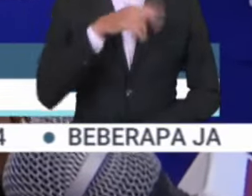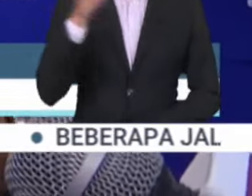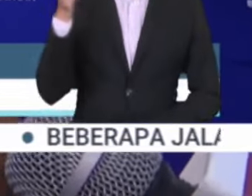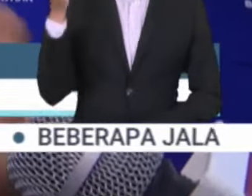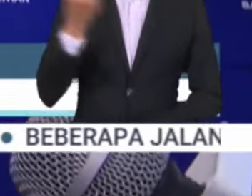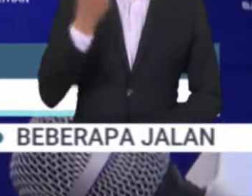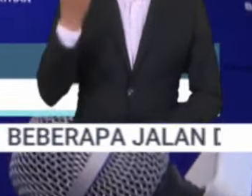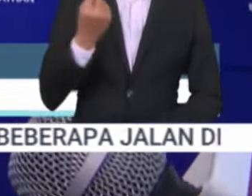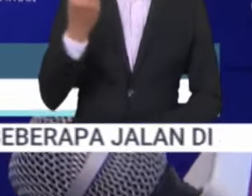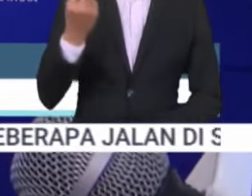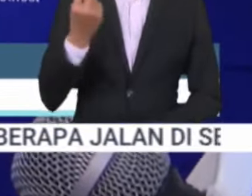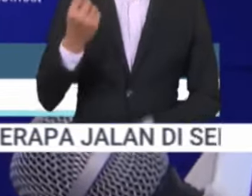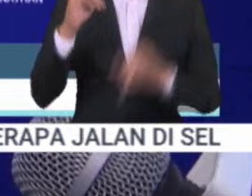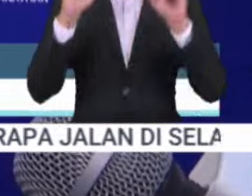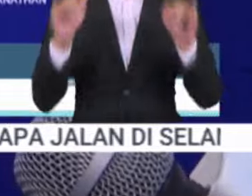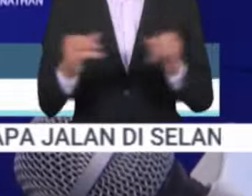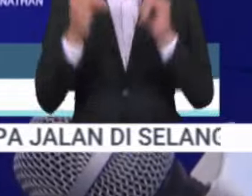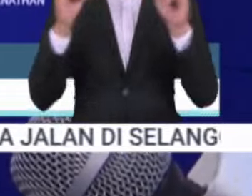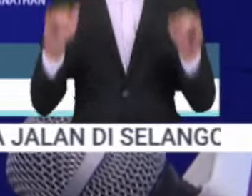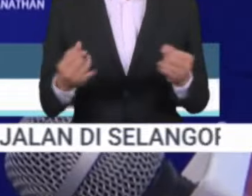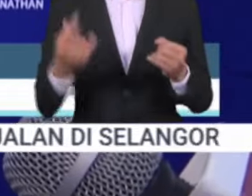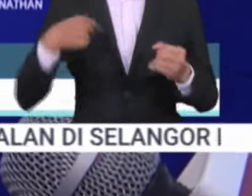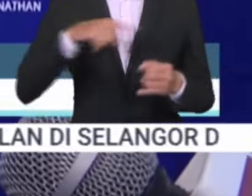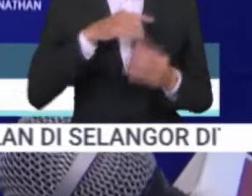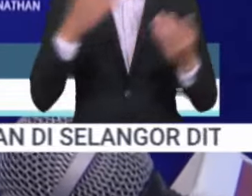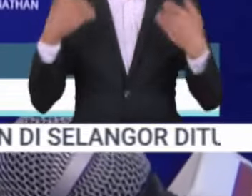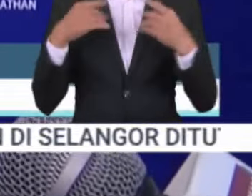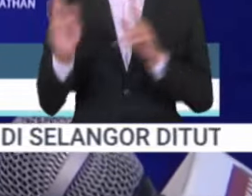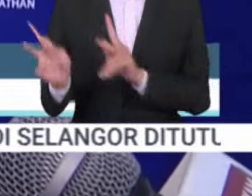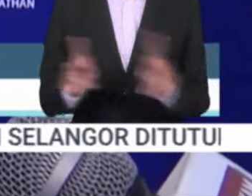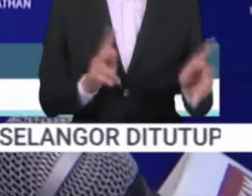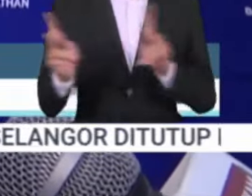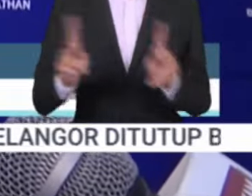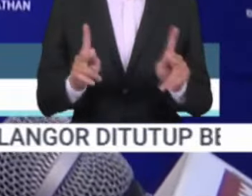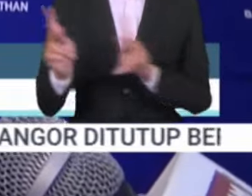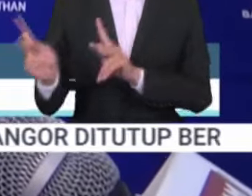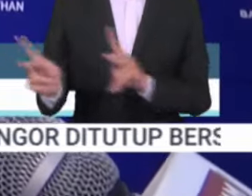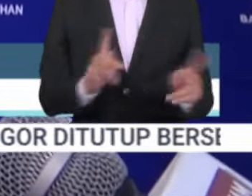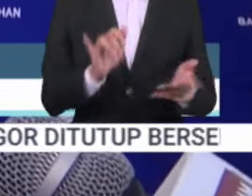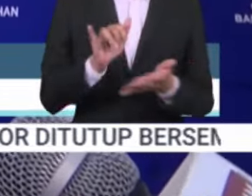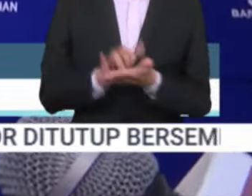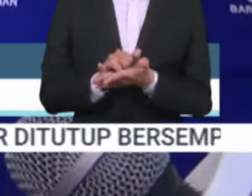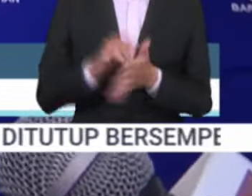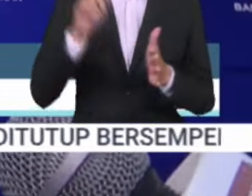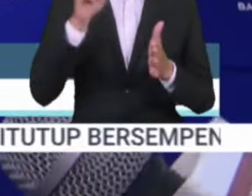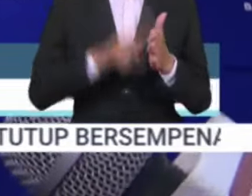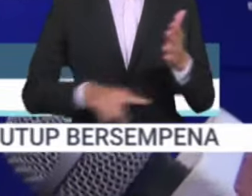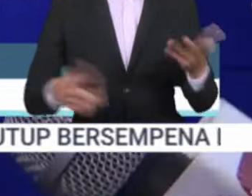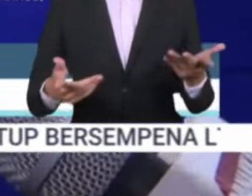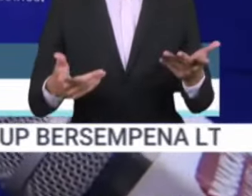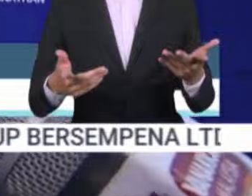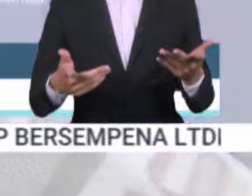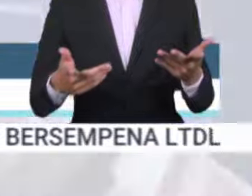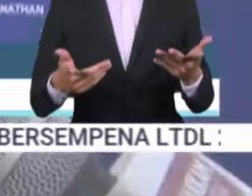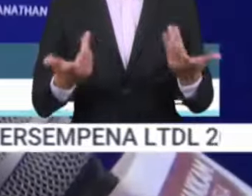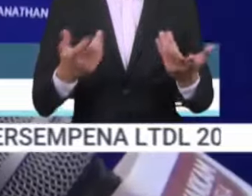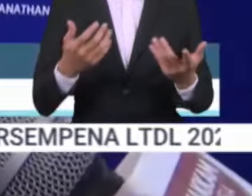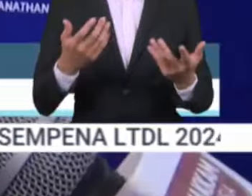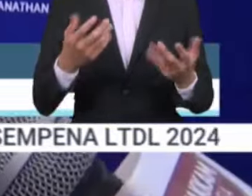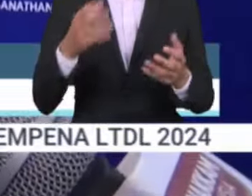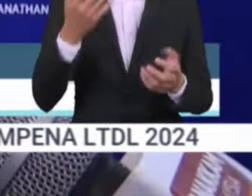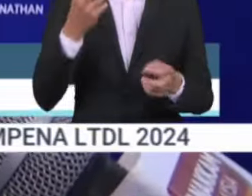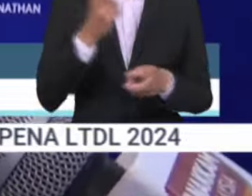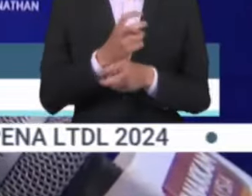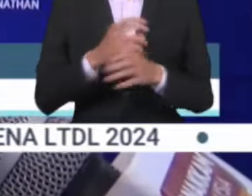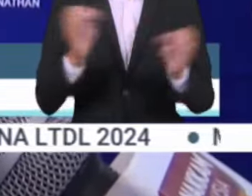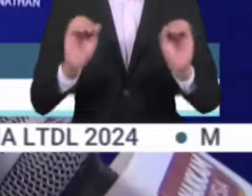masa hari Jumaat ni, kita ada strategi. Dan strategi tu memang apa yang mustahak ni, kita